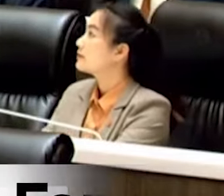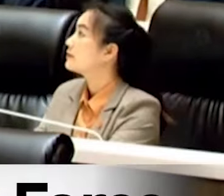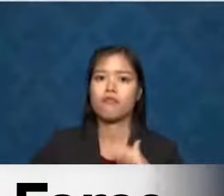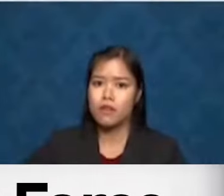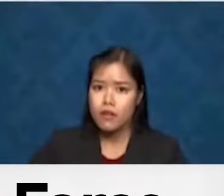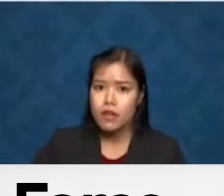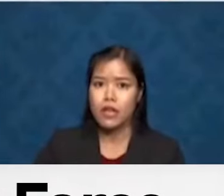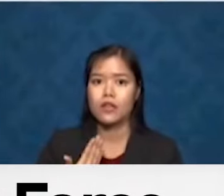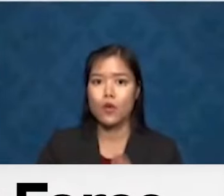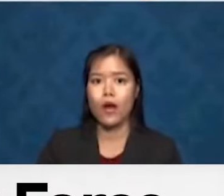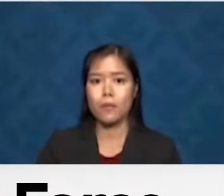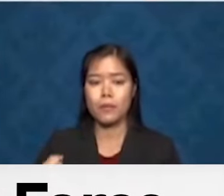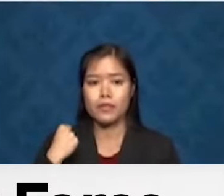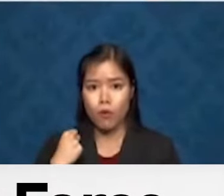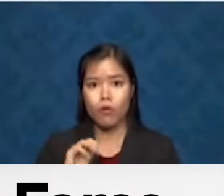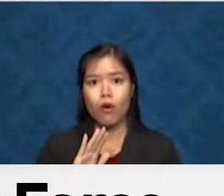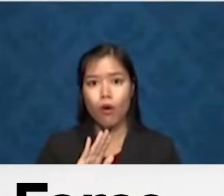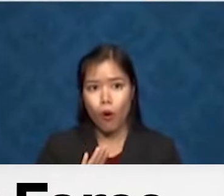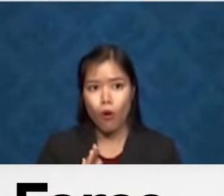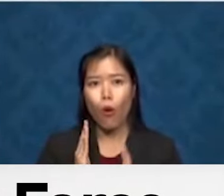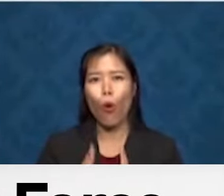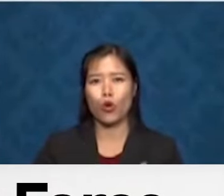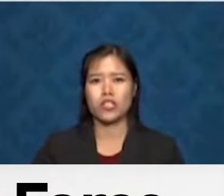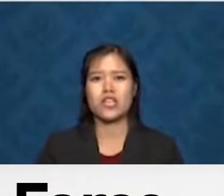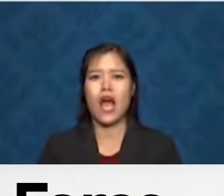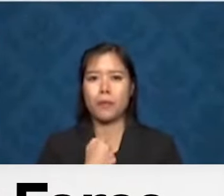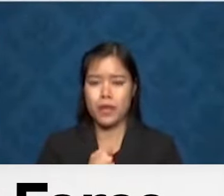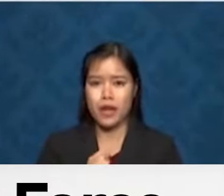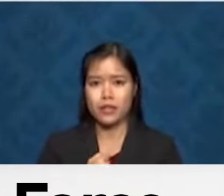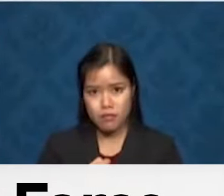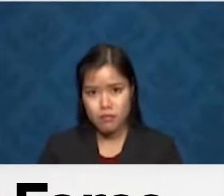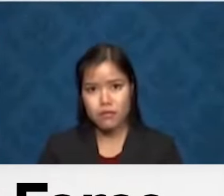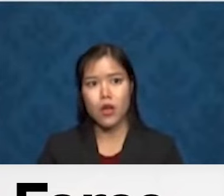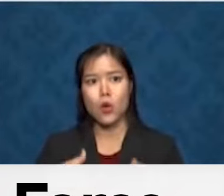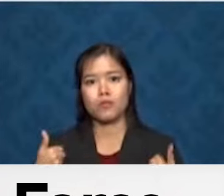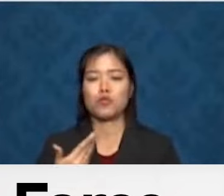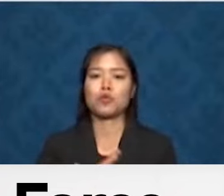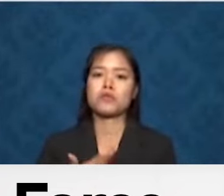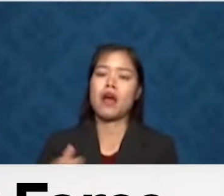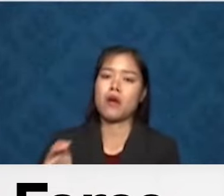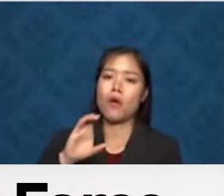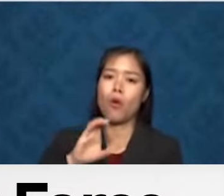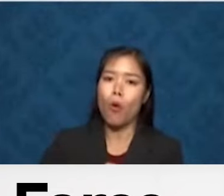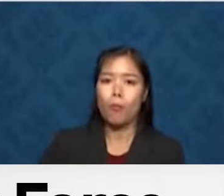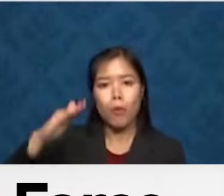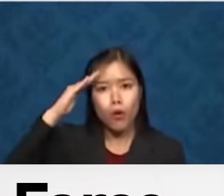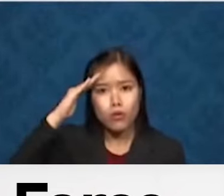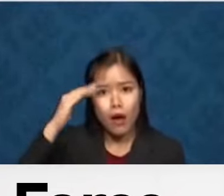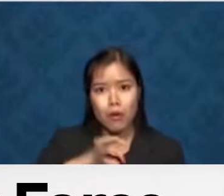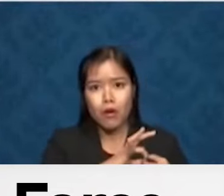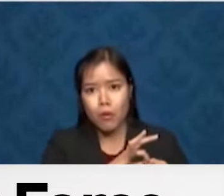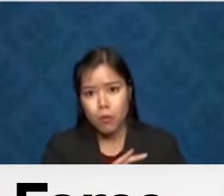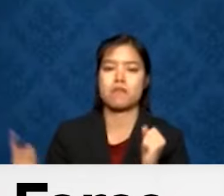ดยเนื้อหาเมื่อวานนี้ผมเอนจอยการอภิปรายและการชี้แจงนะฮะของท่านสสวิโรจน์ลักษณดิศรแล้วก็รัฐม